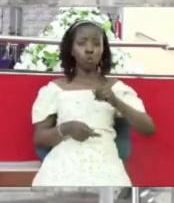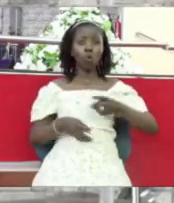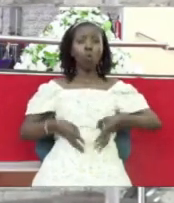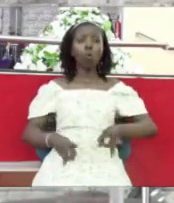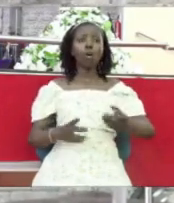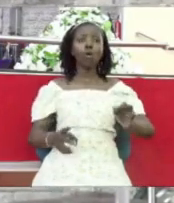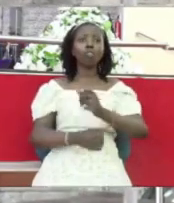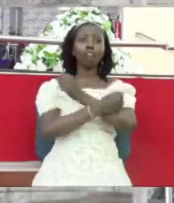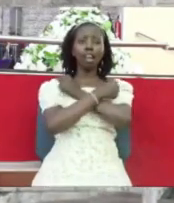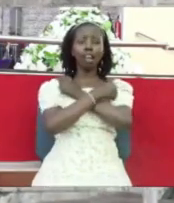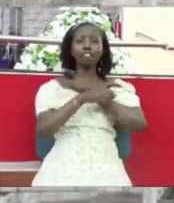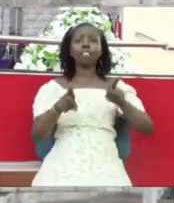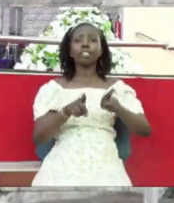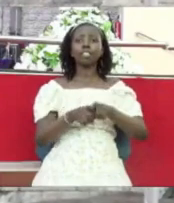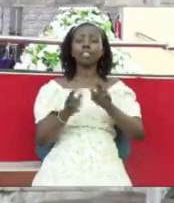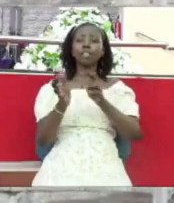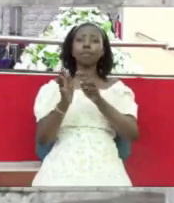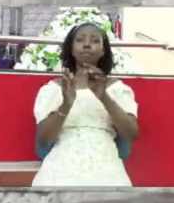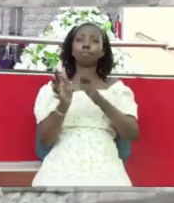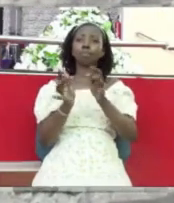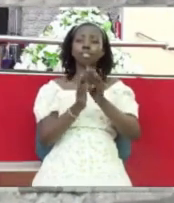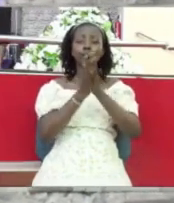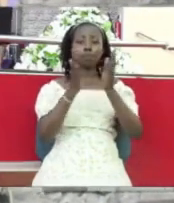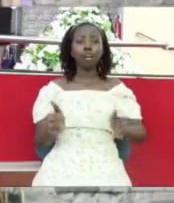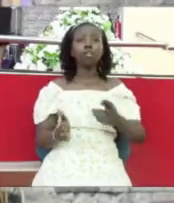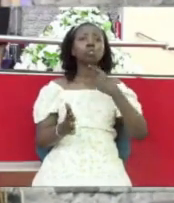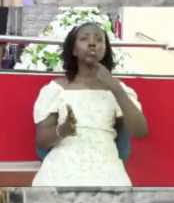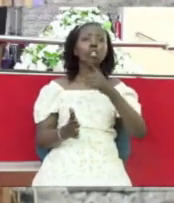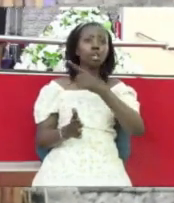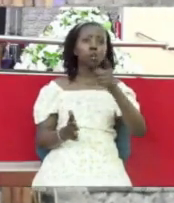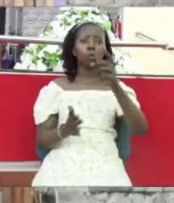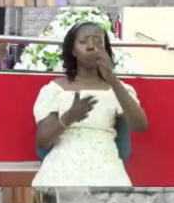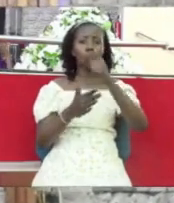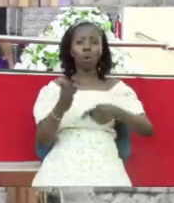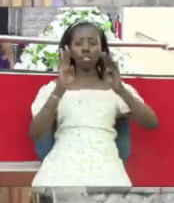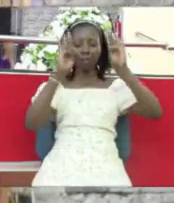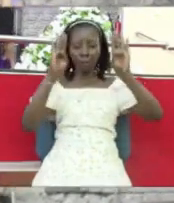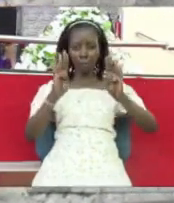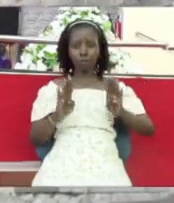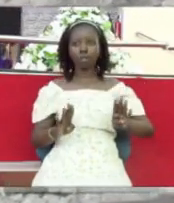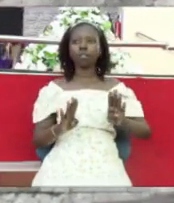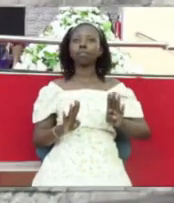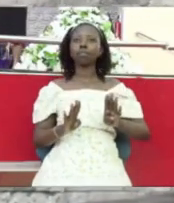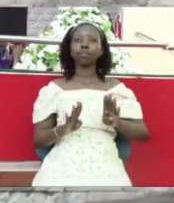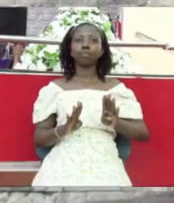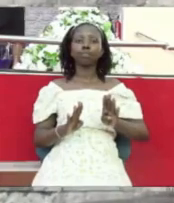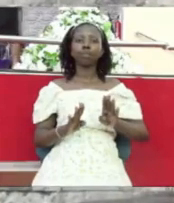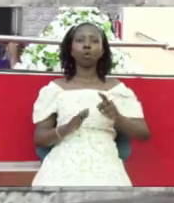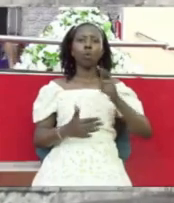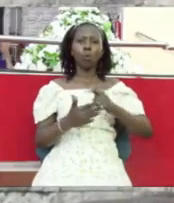Christian. Njia moja ya kukupenda kama Mkristo. Is to tell you what you need. Ni kukuambia mambo ambayo unastahili kusikia. What you must